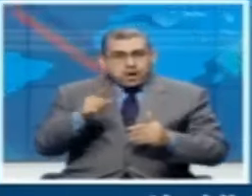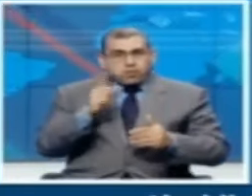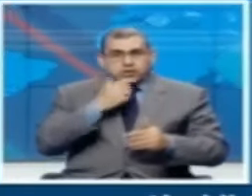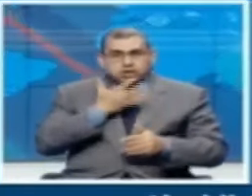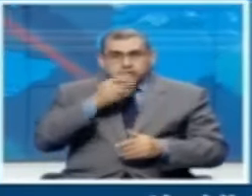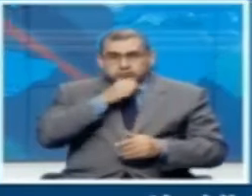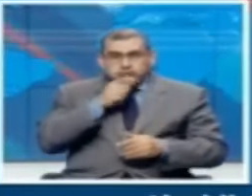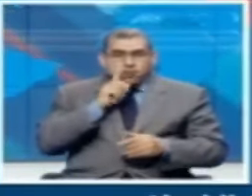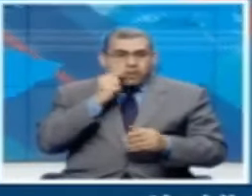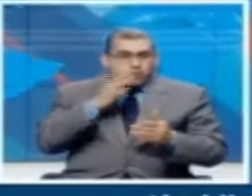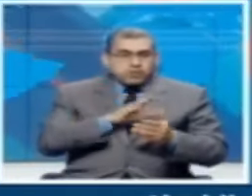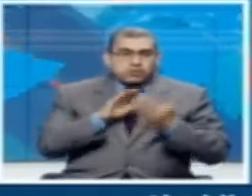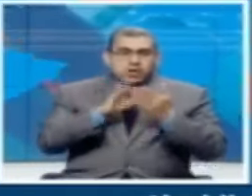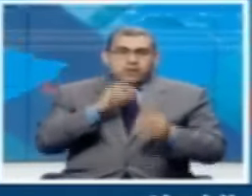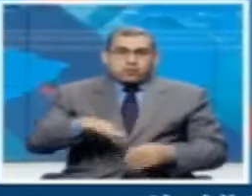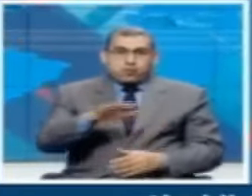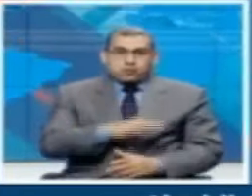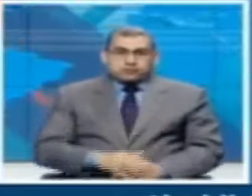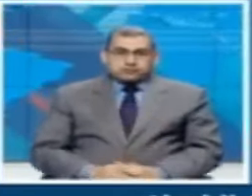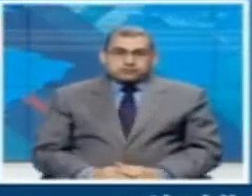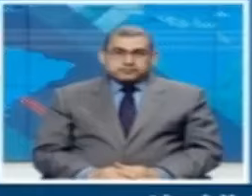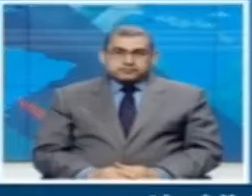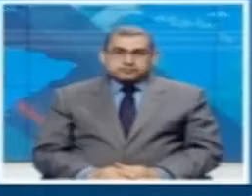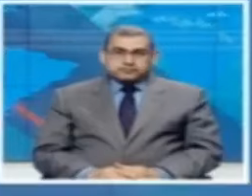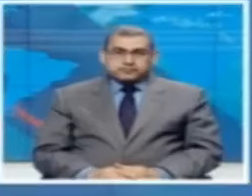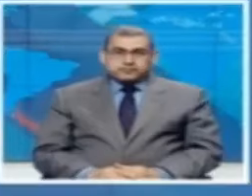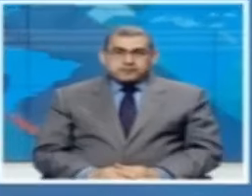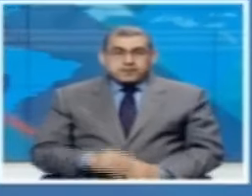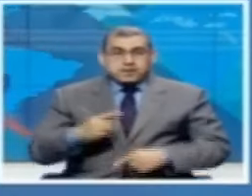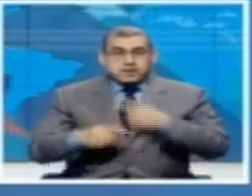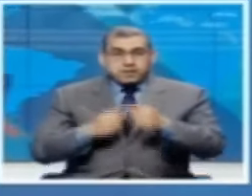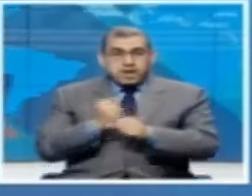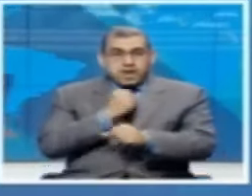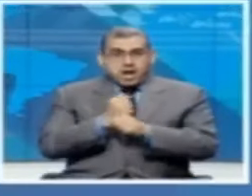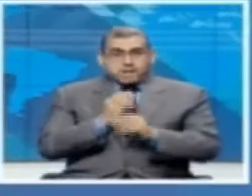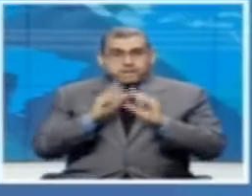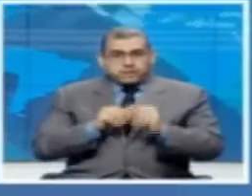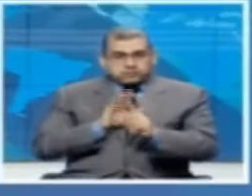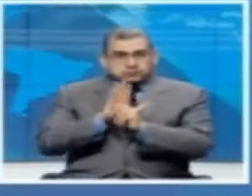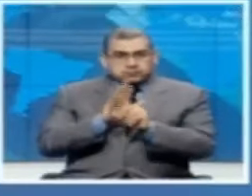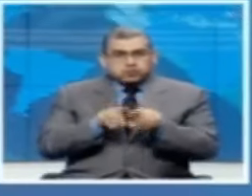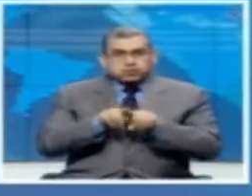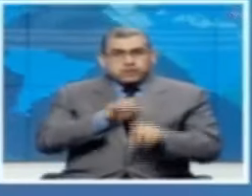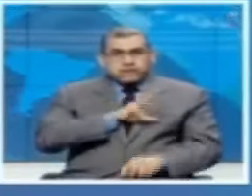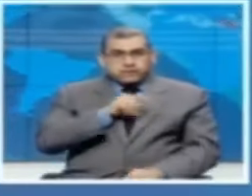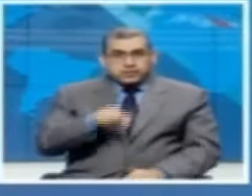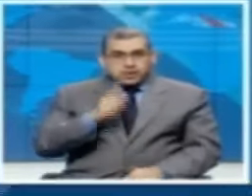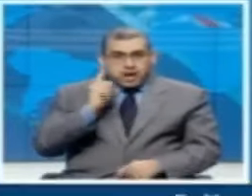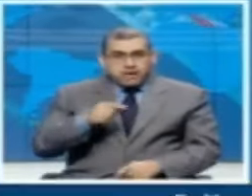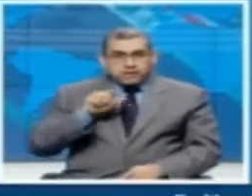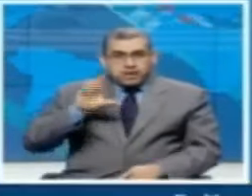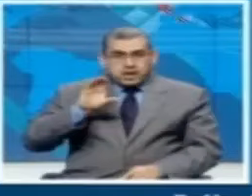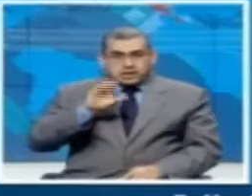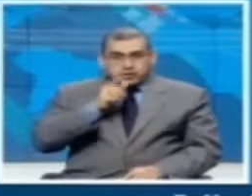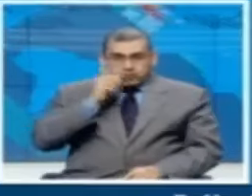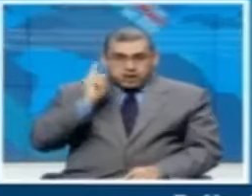الاعاقه والمسنين والايتام استمرارا للجهود المصريه الداعمه للاشقاء الفلسطينيين وتنفيذا لتوجيهات